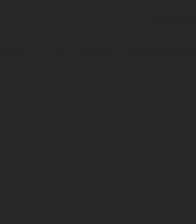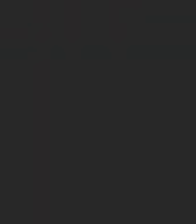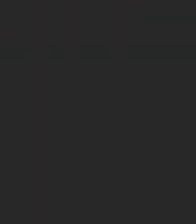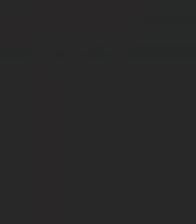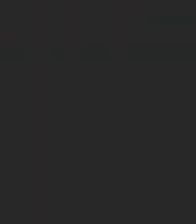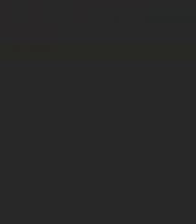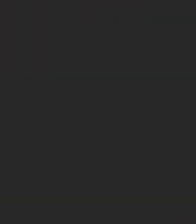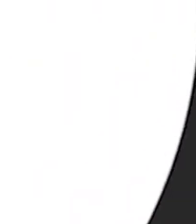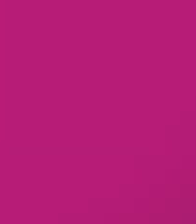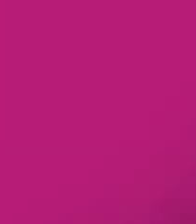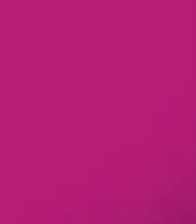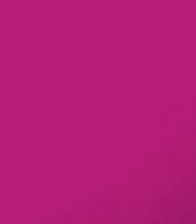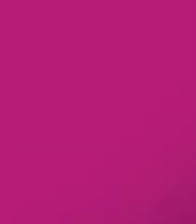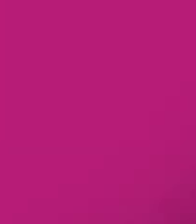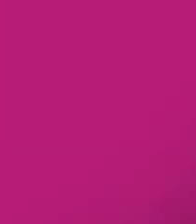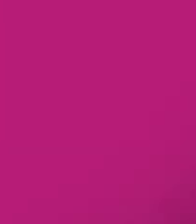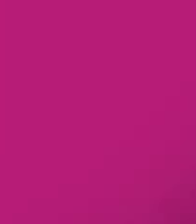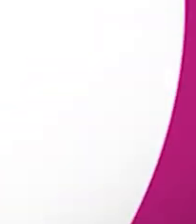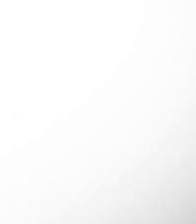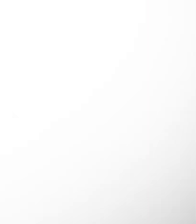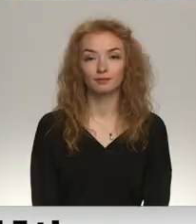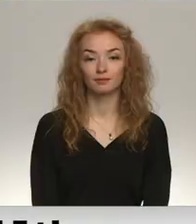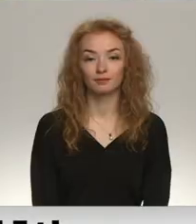Re, viss ēters ir te!